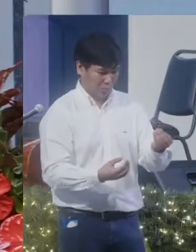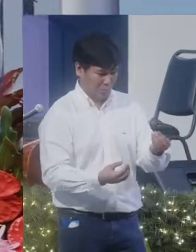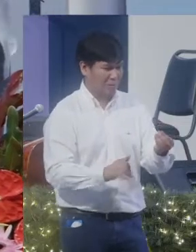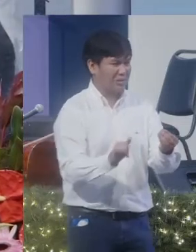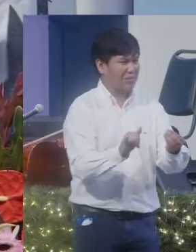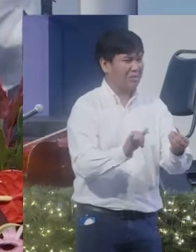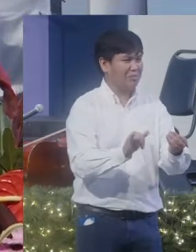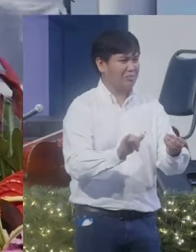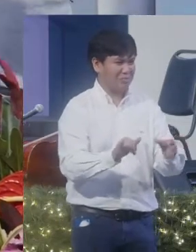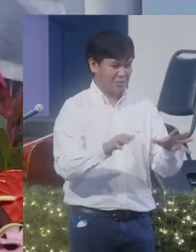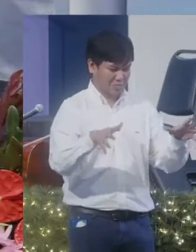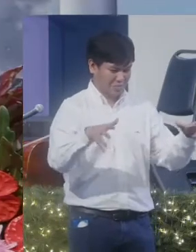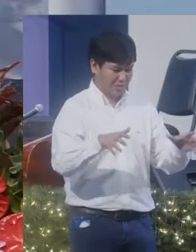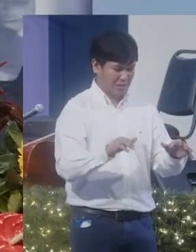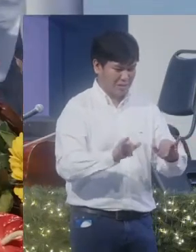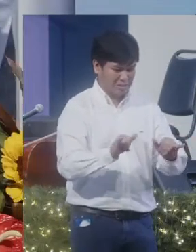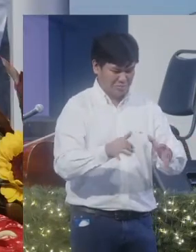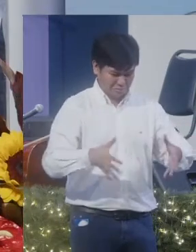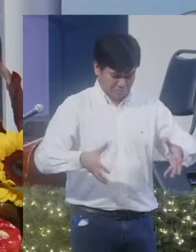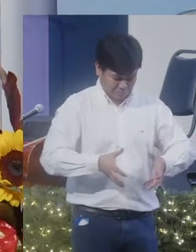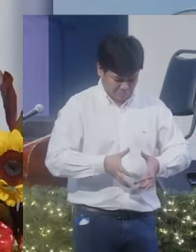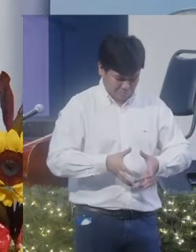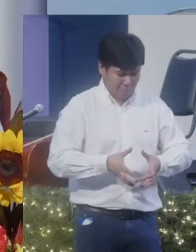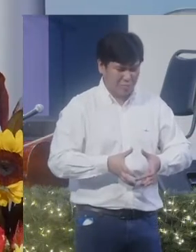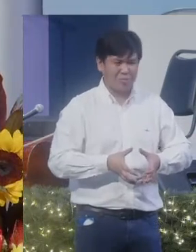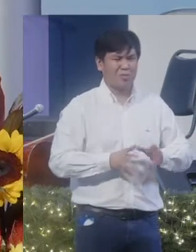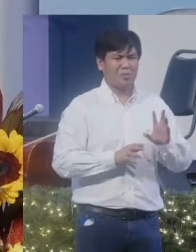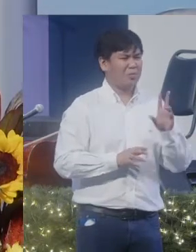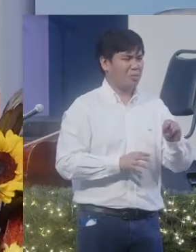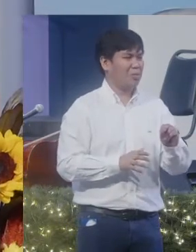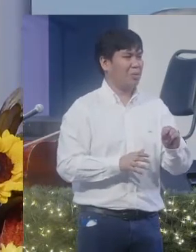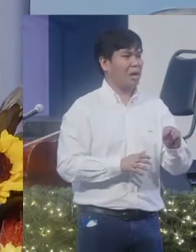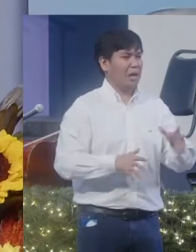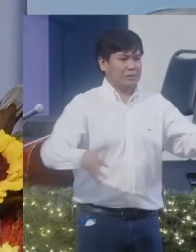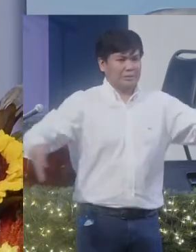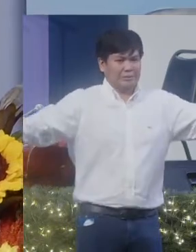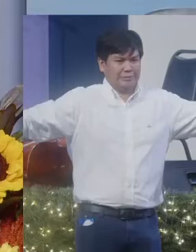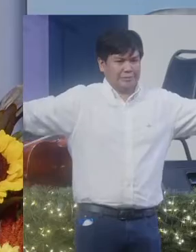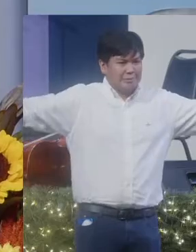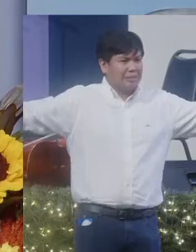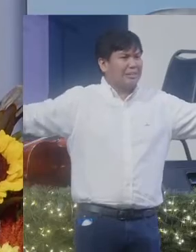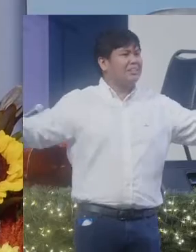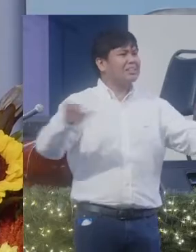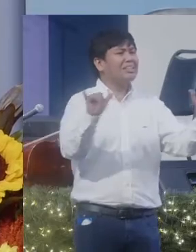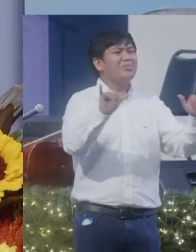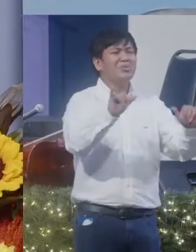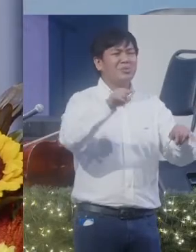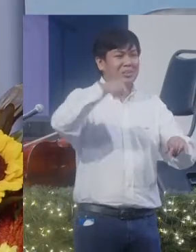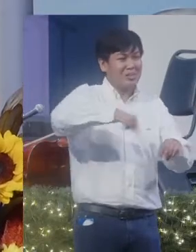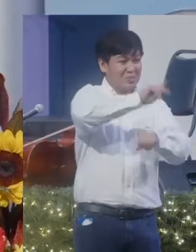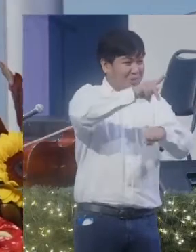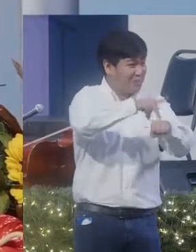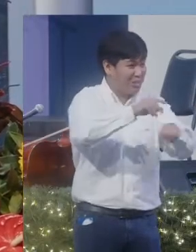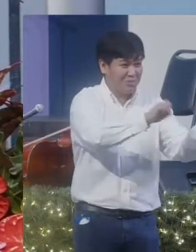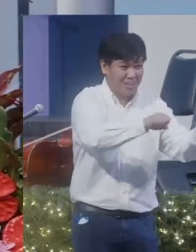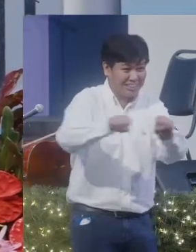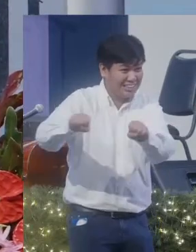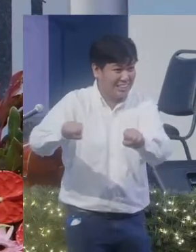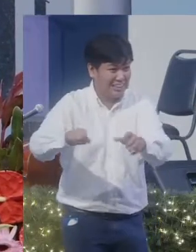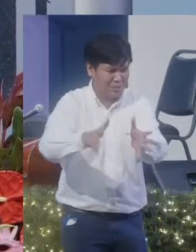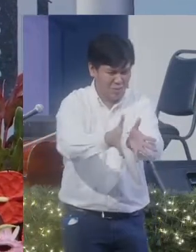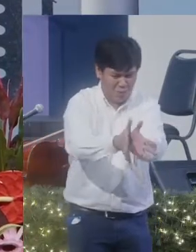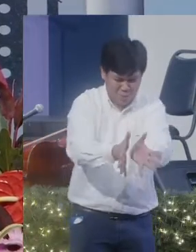hinahagis, tapos inyong hindi po ganon. Malawak po siyang lambat, 2 bangka po ang